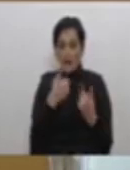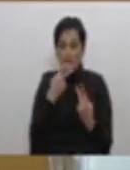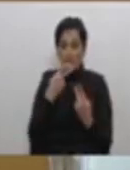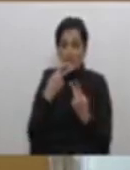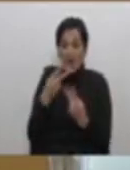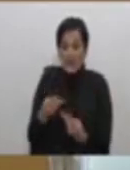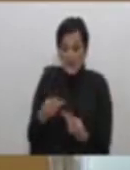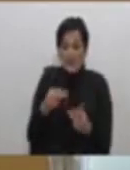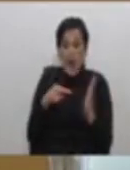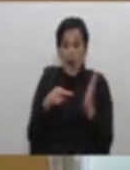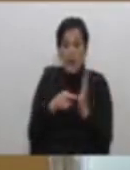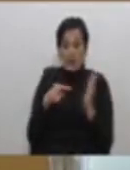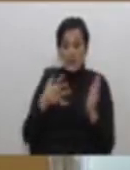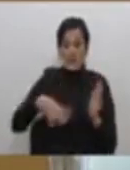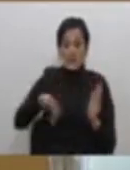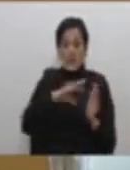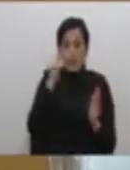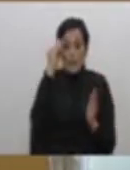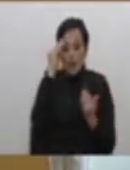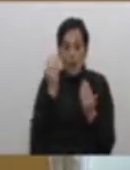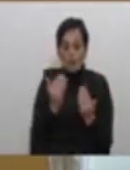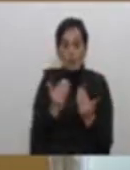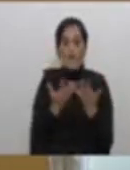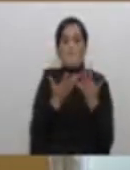აფასებენ საქართველოს პოზიციას, უფრო მეტად